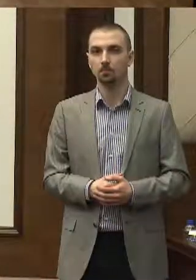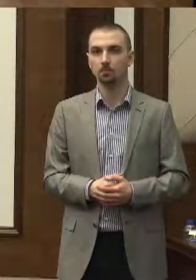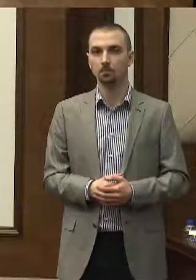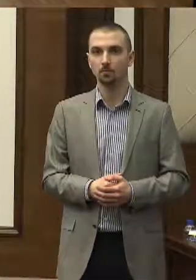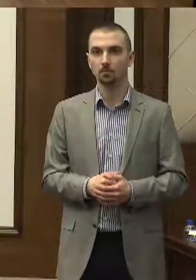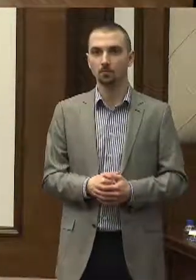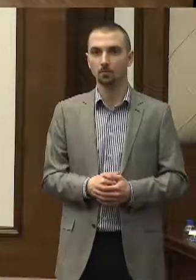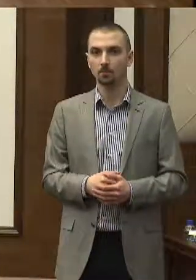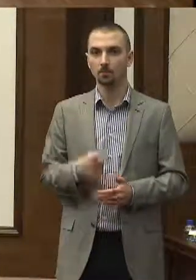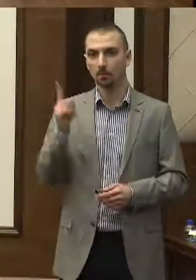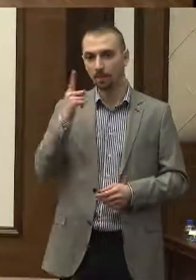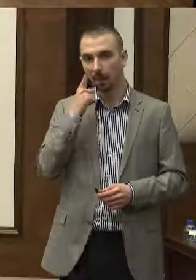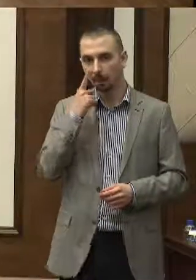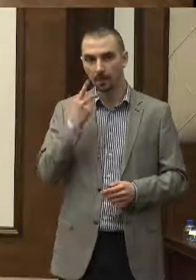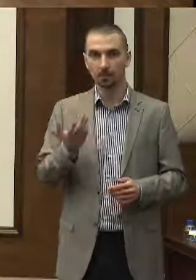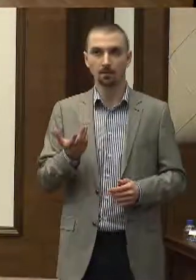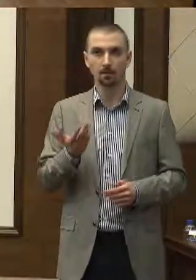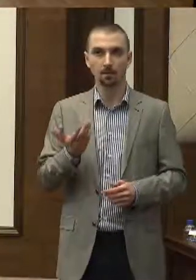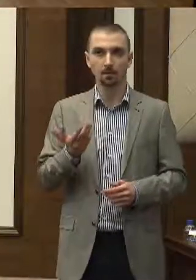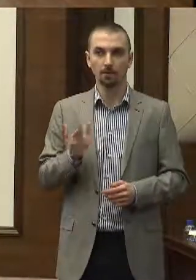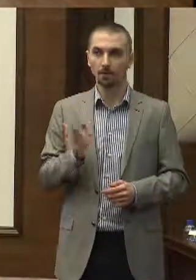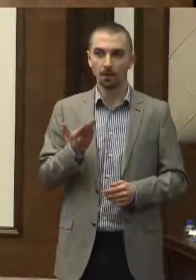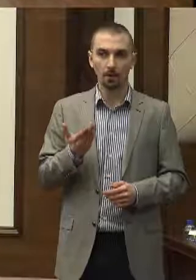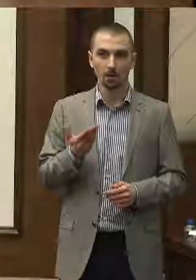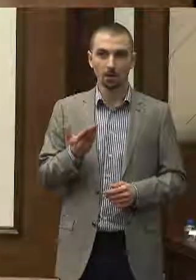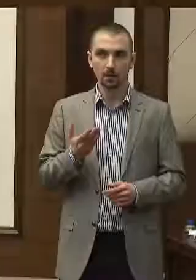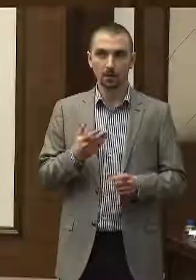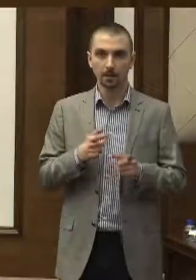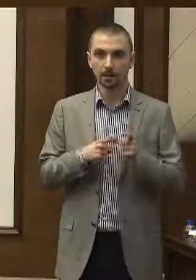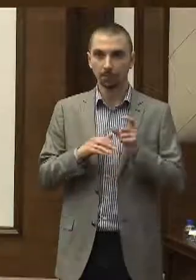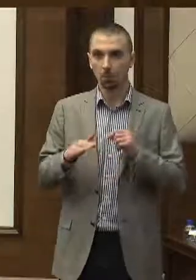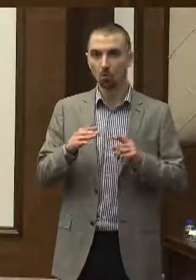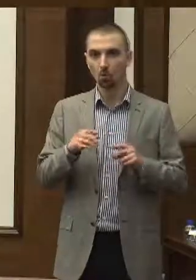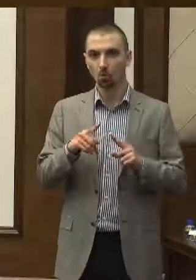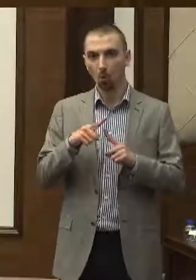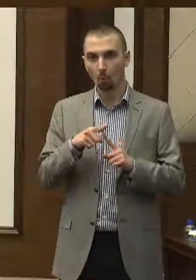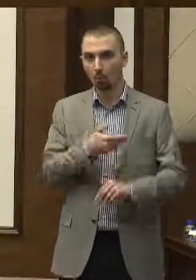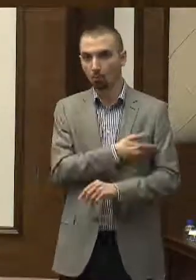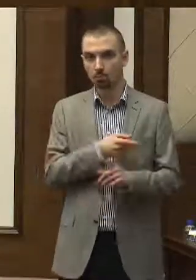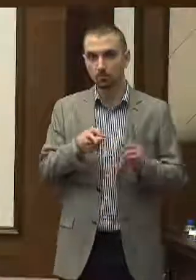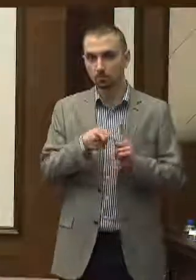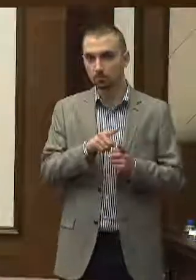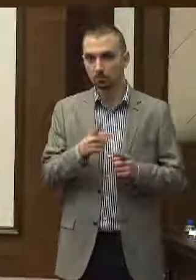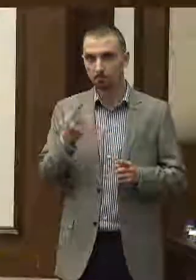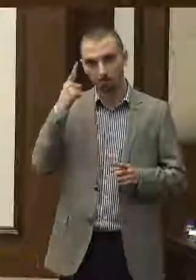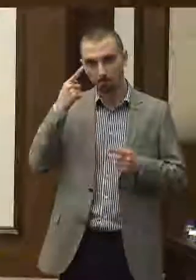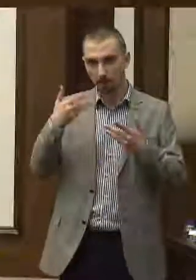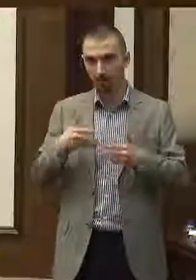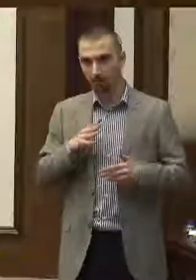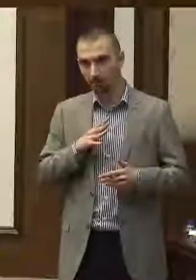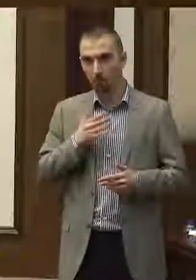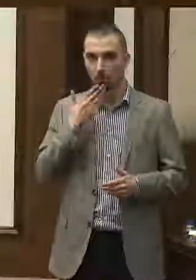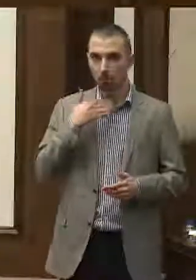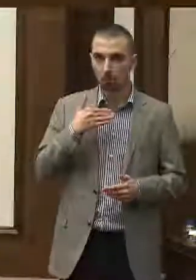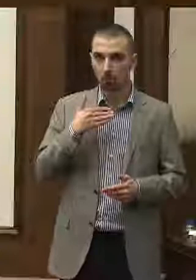Böyle bir devletin veya bir sivil toplum kuruluşlarının böyle bir ellerinde done var mı? Böyle bir tespit